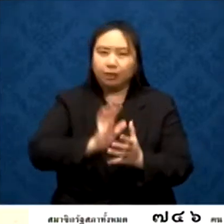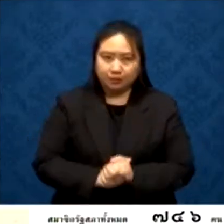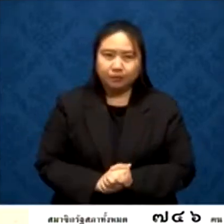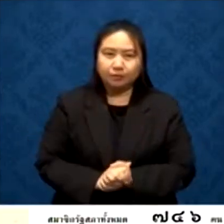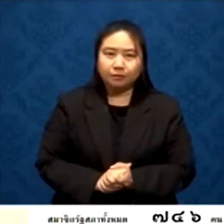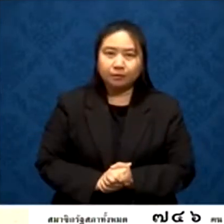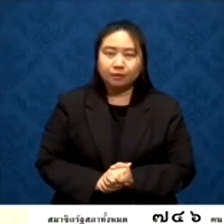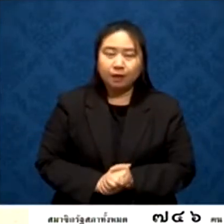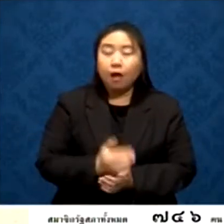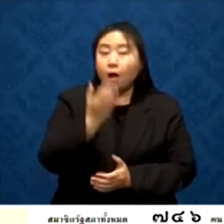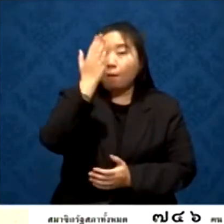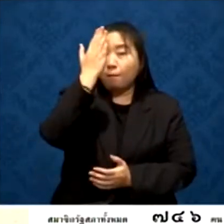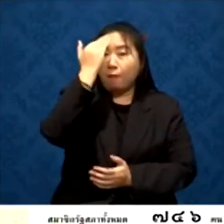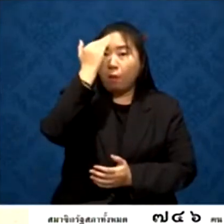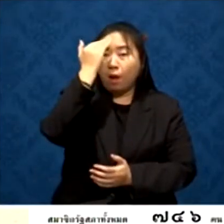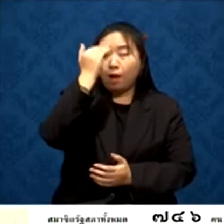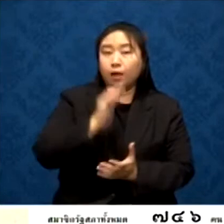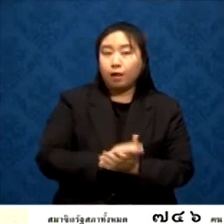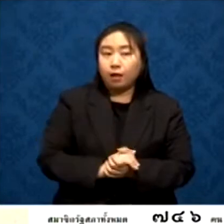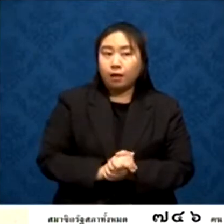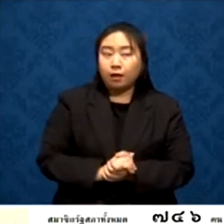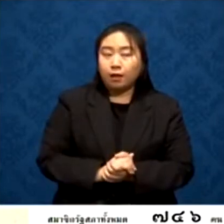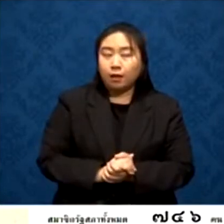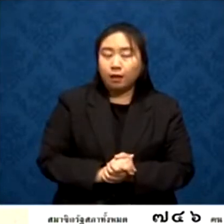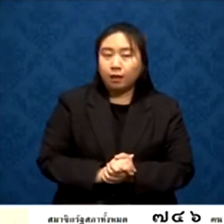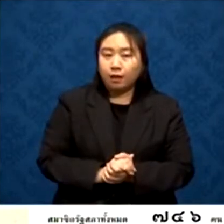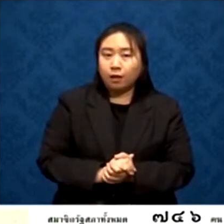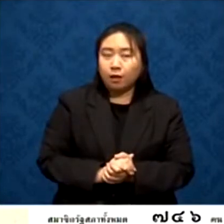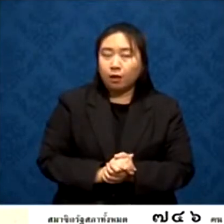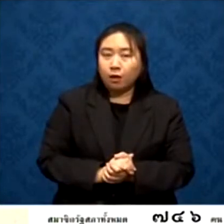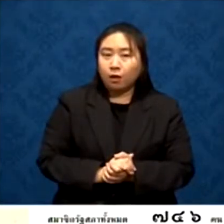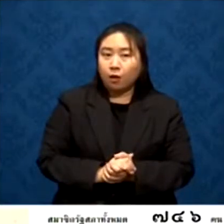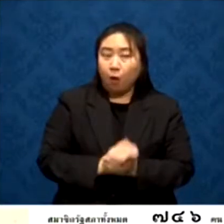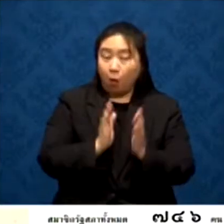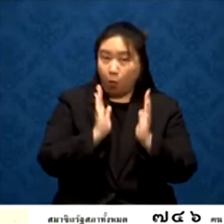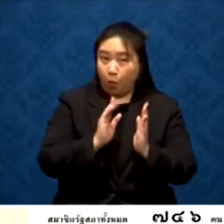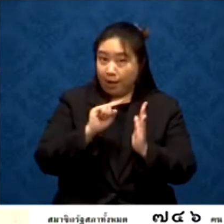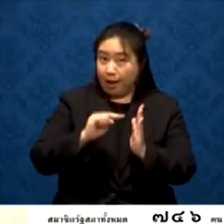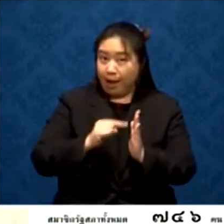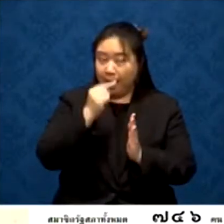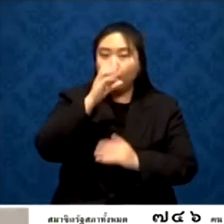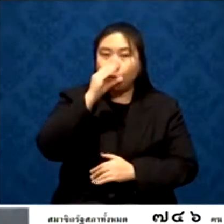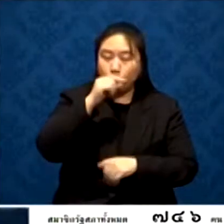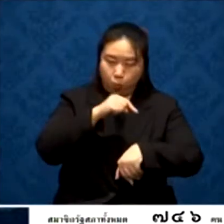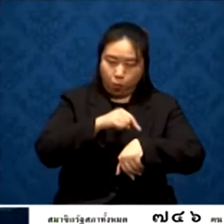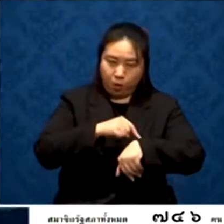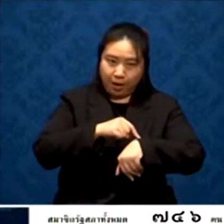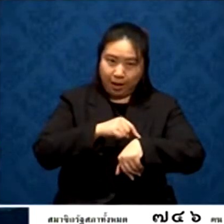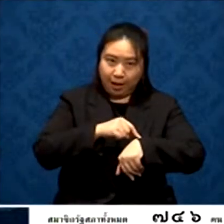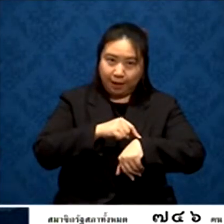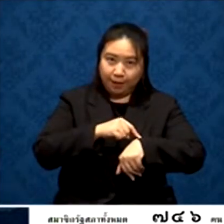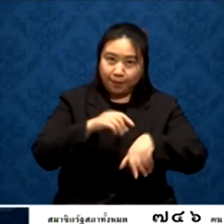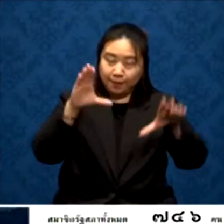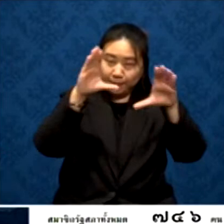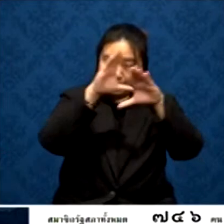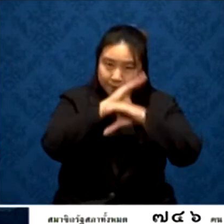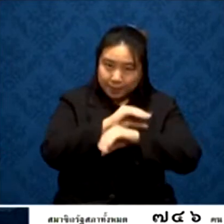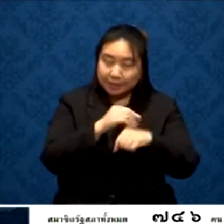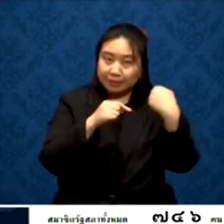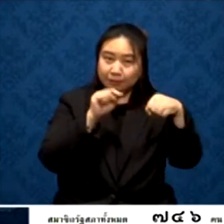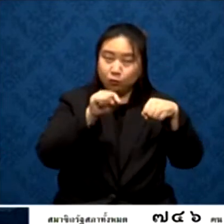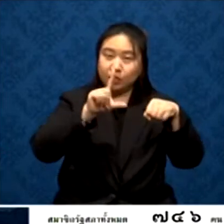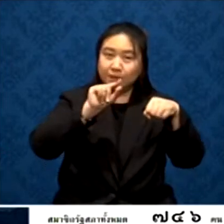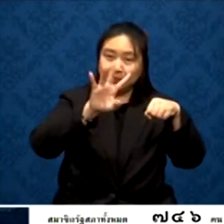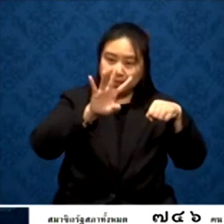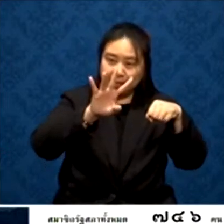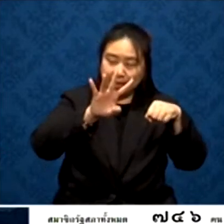อนที่พูดท่านแรกนะครับตอนเวลา 22.24 นาฬิกานะทางฝ่ายนี้ก็เหลือ